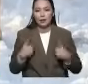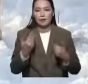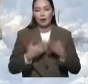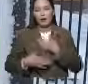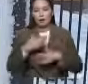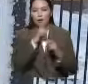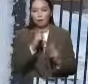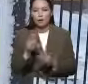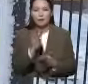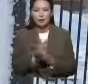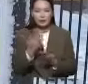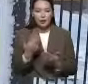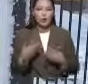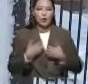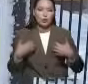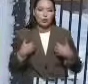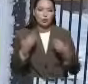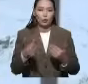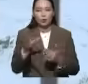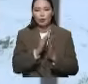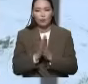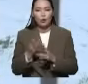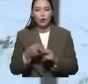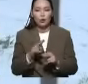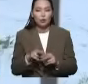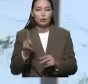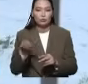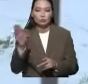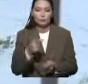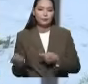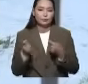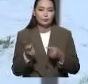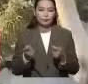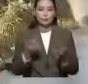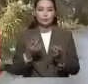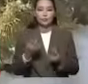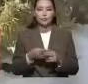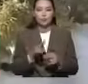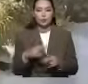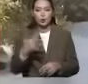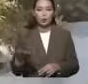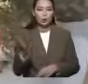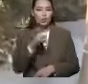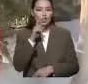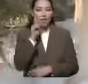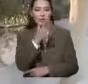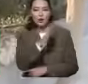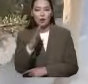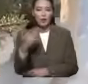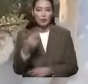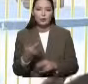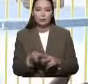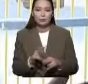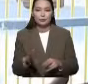Сондықтан хайуанаттар бағының күзетшілері өсімдіктерді күн-түн демей қабылдап жатыр. Биылдың өзінде 50-ден астам жасыл ағаш осындағы мақұлықтардың